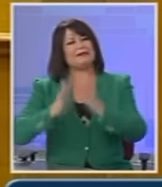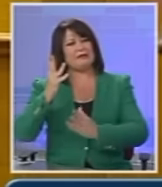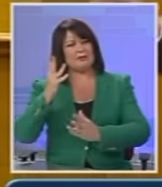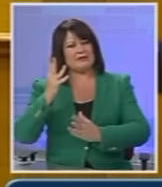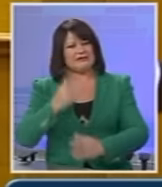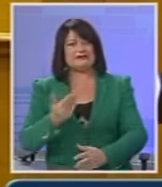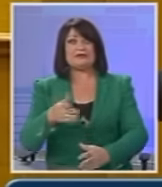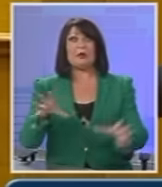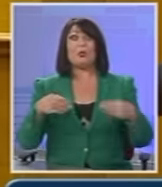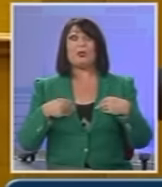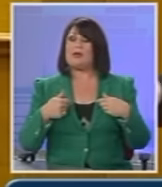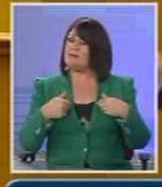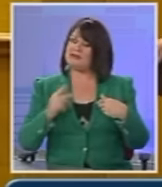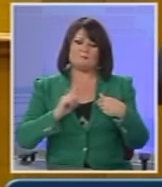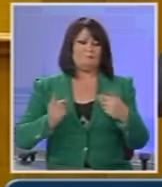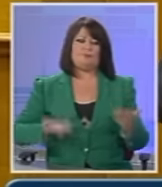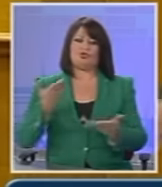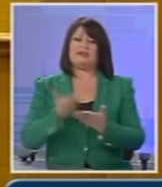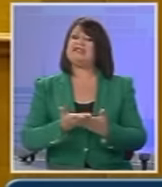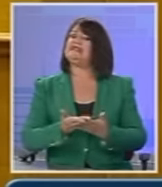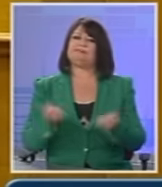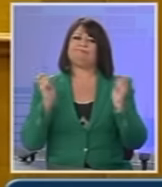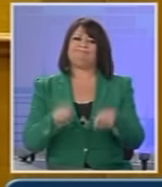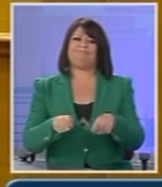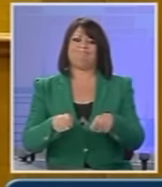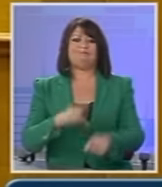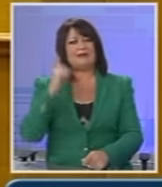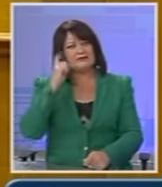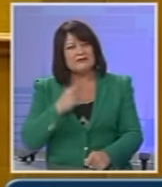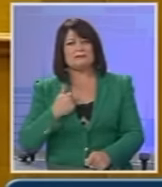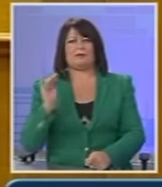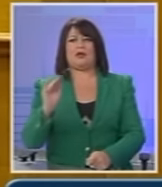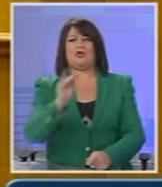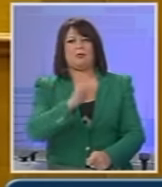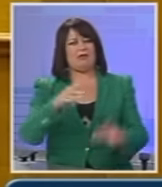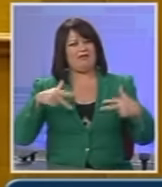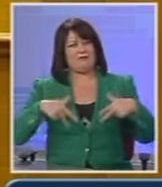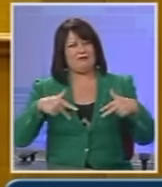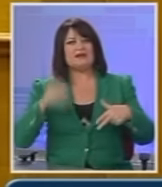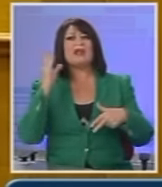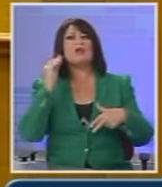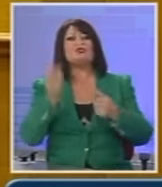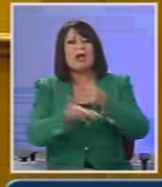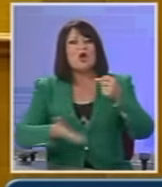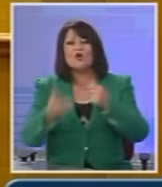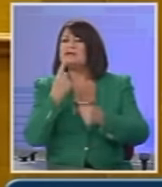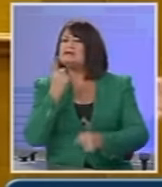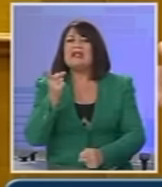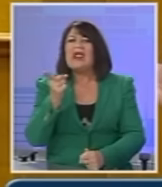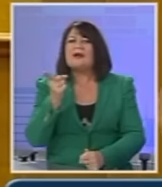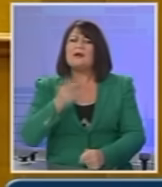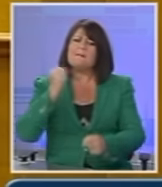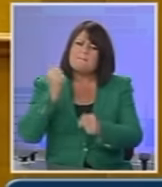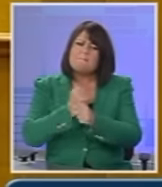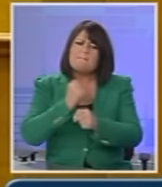δεν γίνονται δεκτές ως έχουν. Να το ξέρετε. Γιατί καλέσαμε και καλούμε την κυβέρνηση να ακούσει τους αγρότες που αγωνίζονται